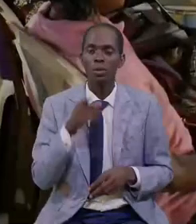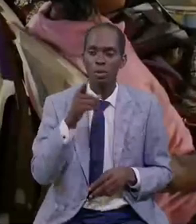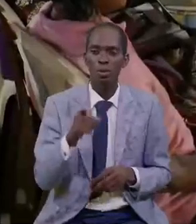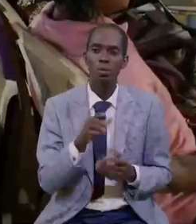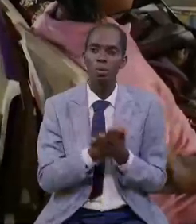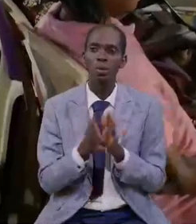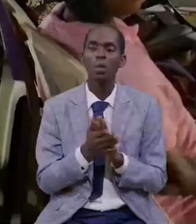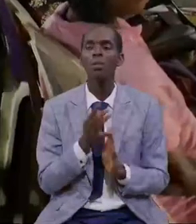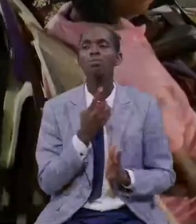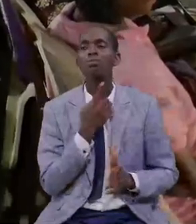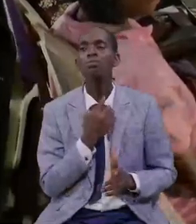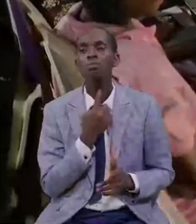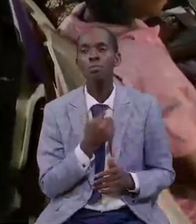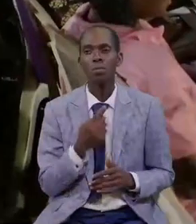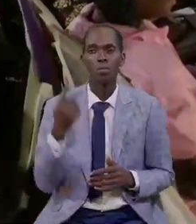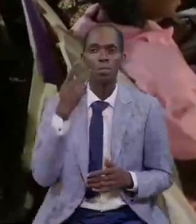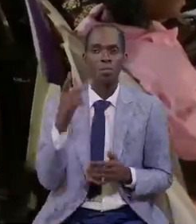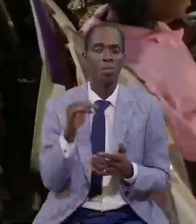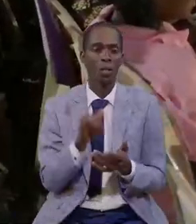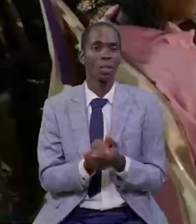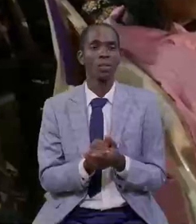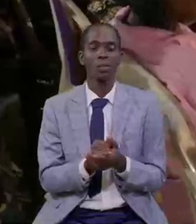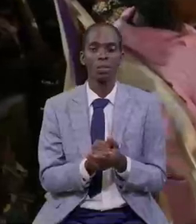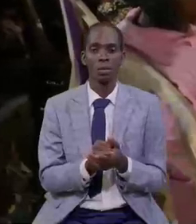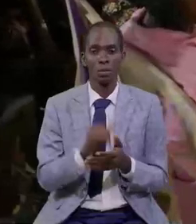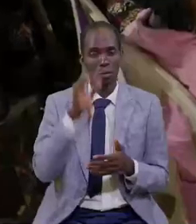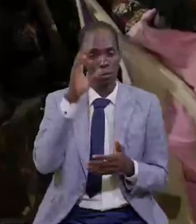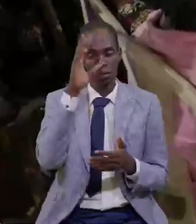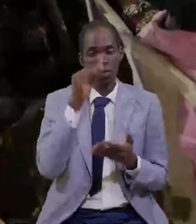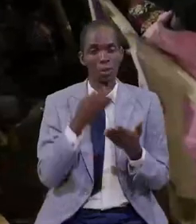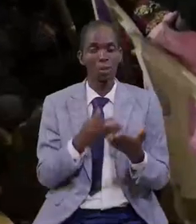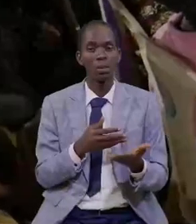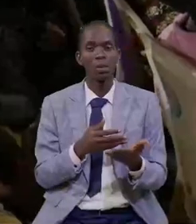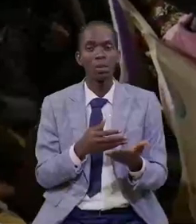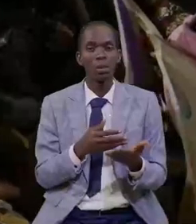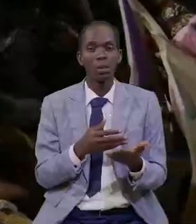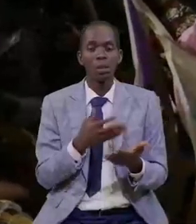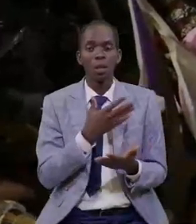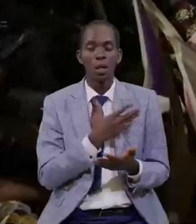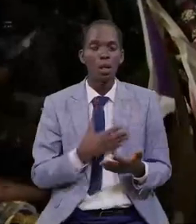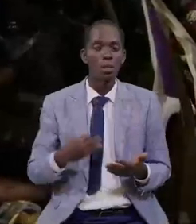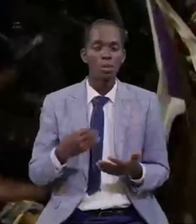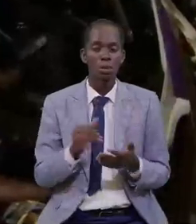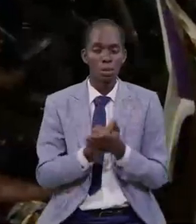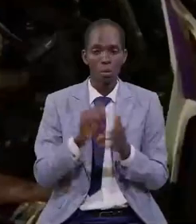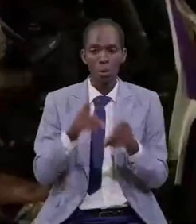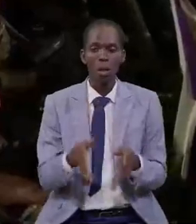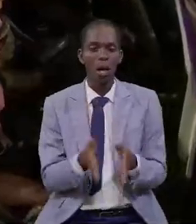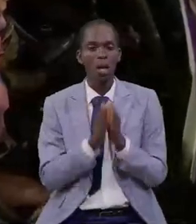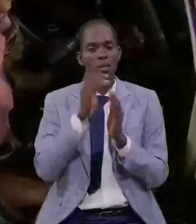soif voyez ce bébé qui vient de naître et qui crie demandant la